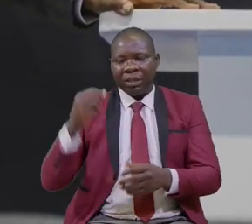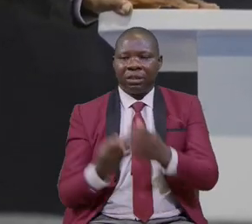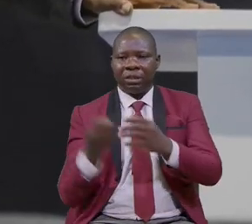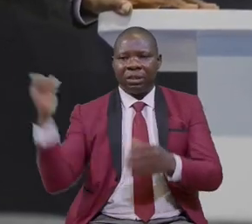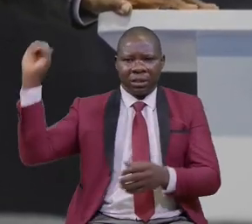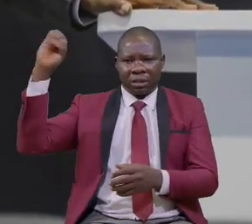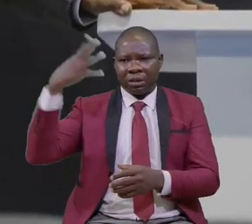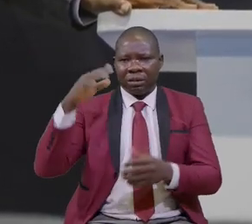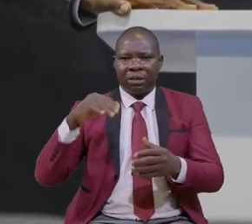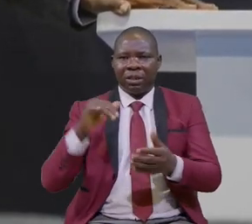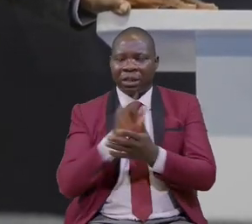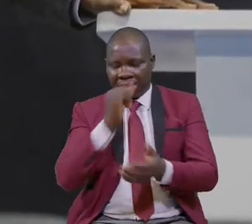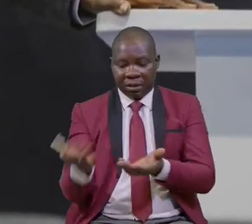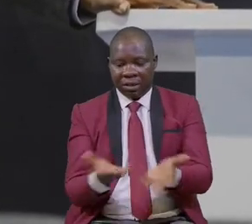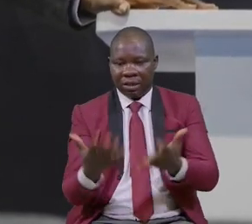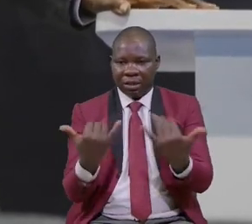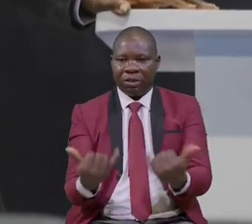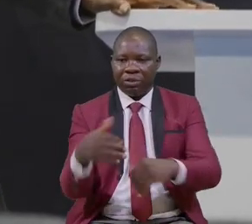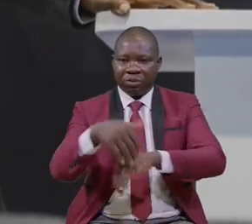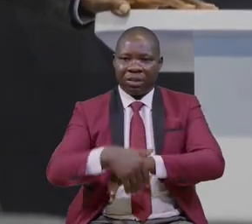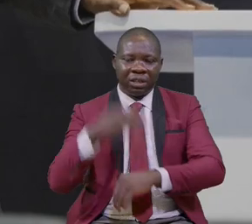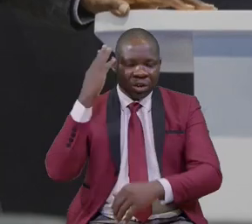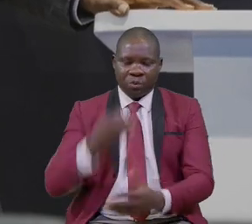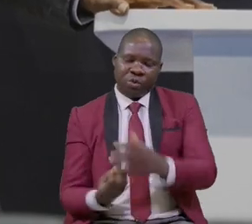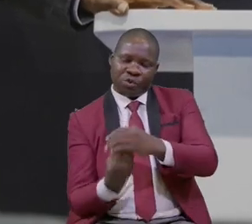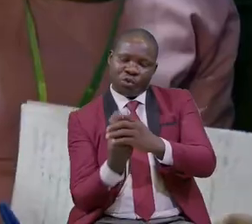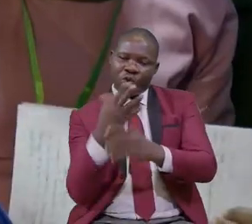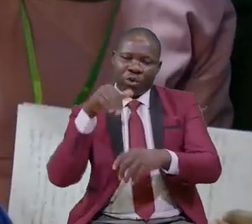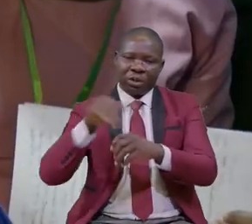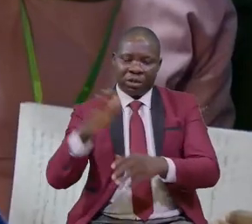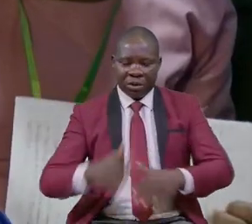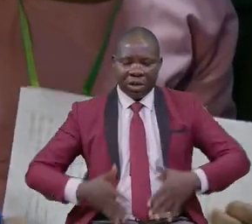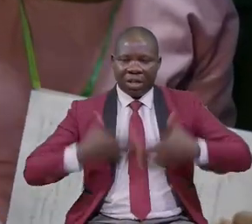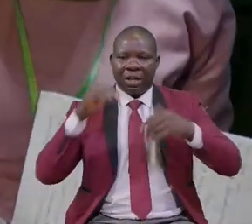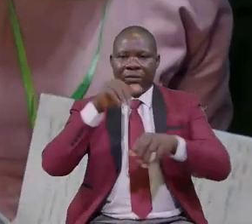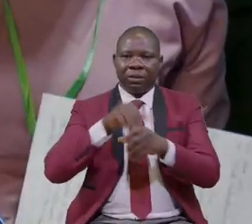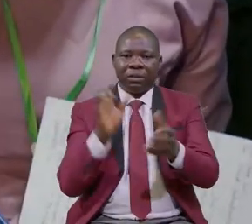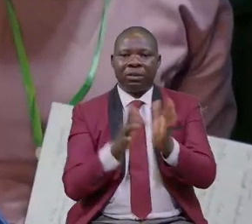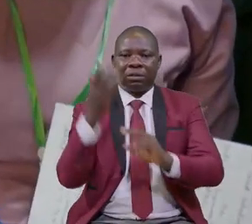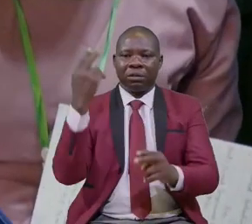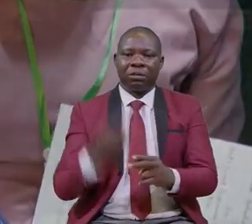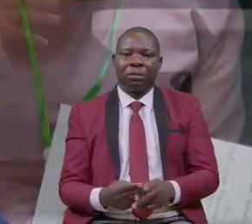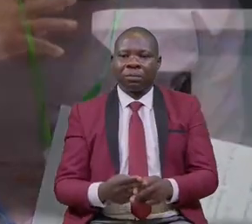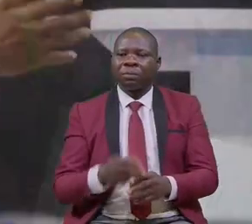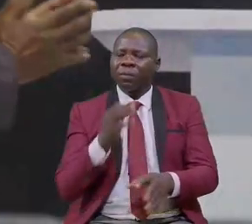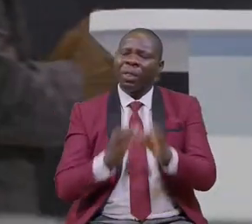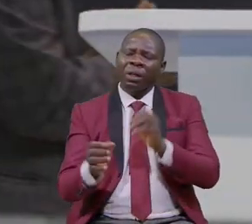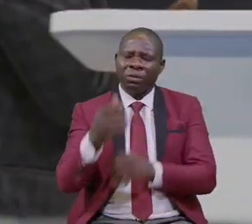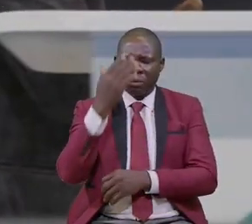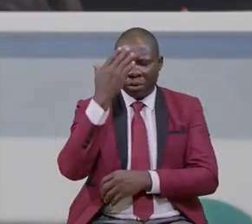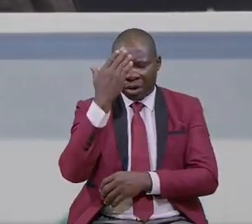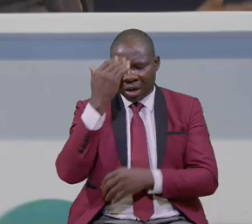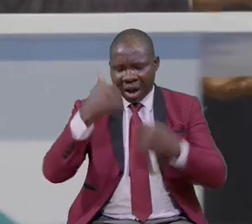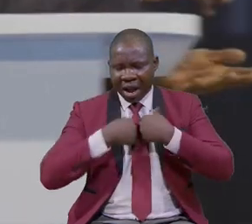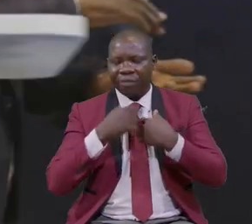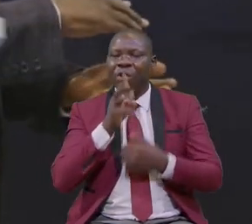La grâce disponible ce soir va grandir dans ta vie. Vous savez, si vous avez de